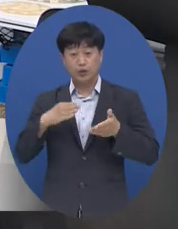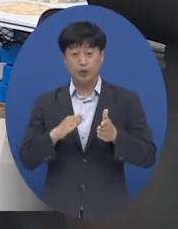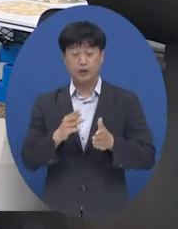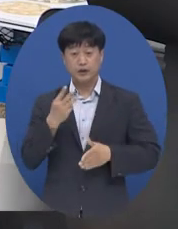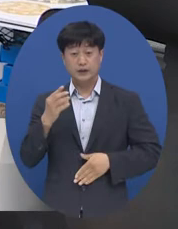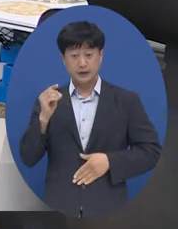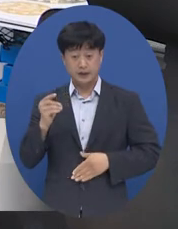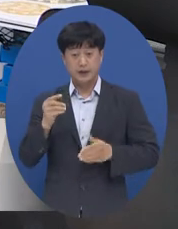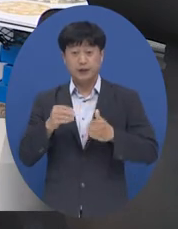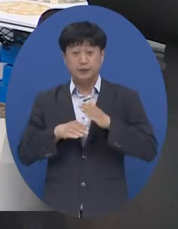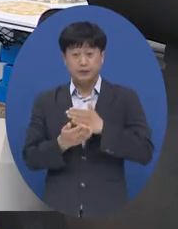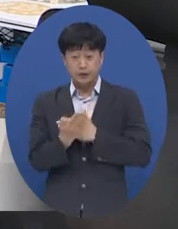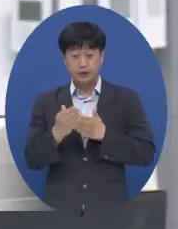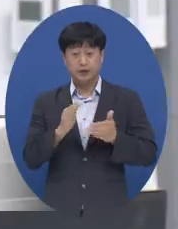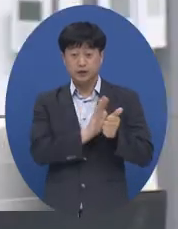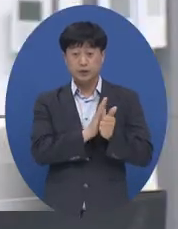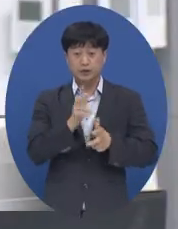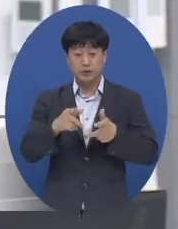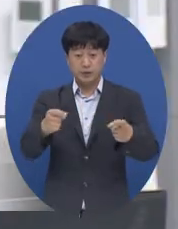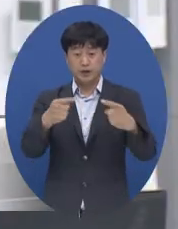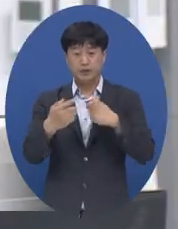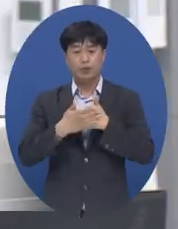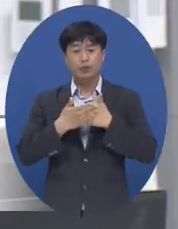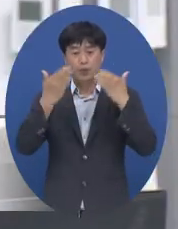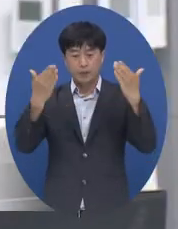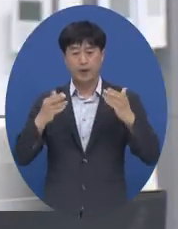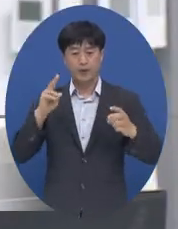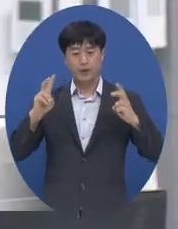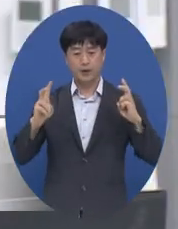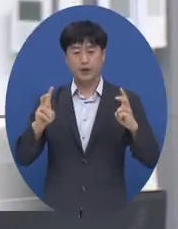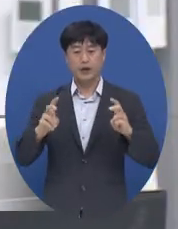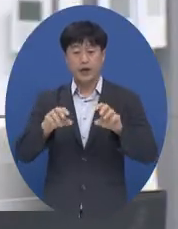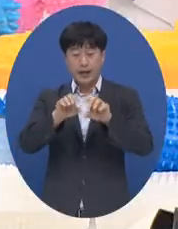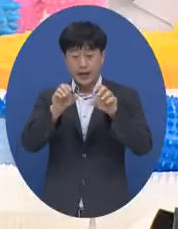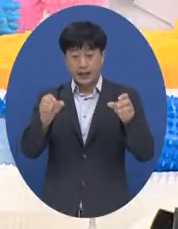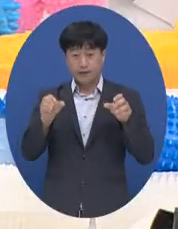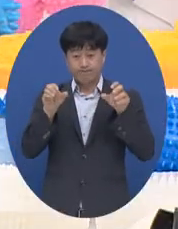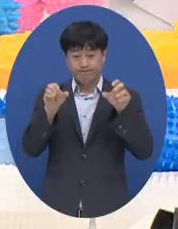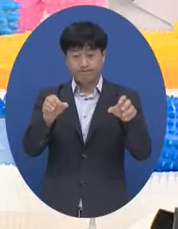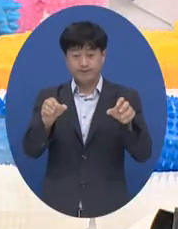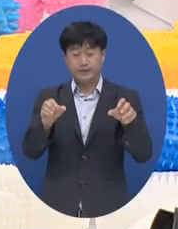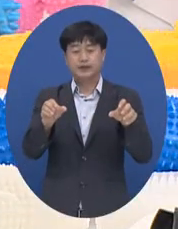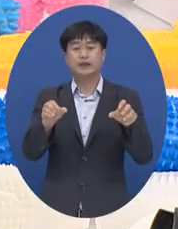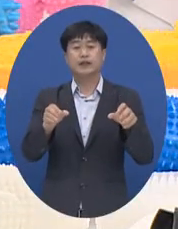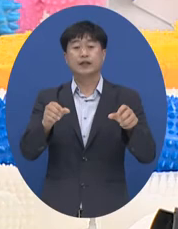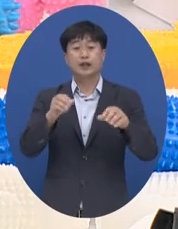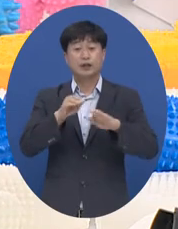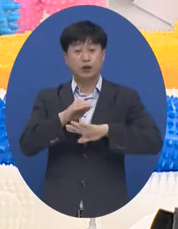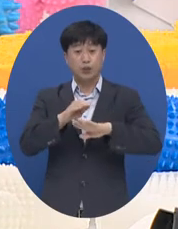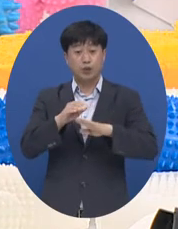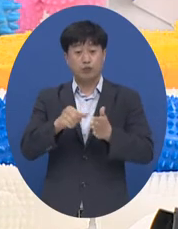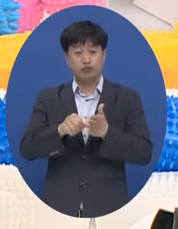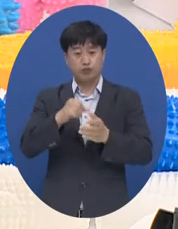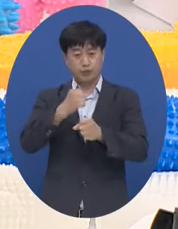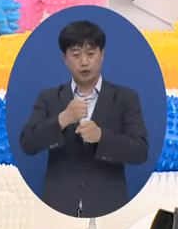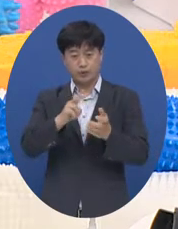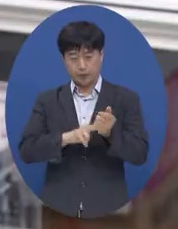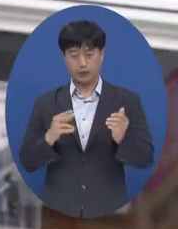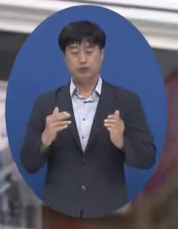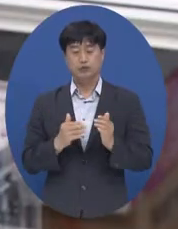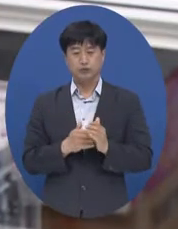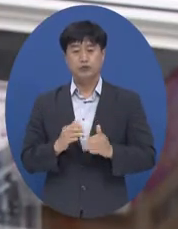지난해 경기도의 3D 프린팅 지원 사업에 참여해 지원을 받은 이 업체는 핸들 부착용 자동차 용품을